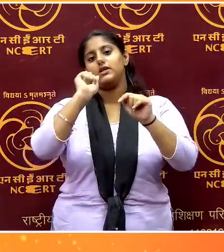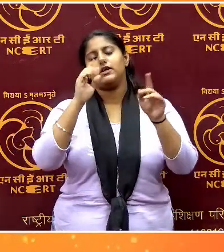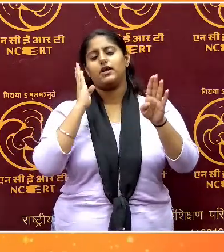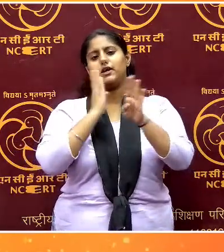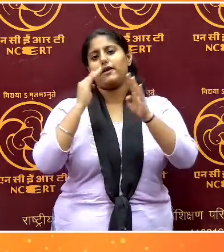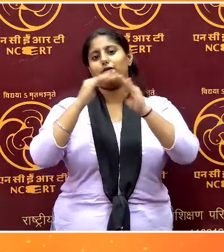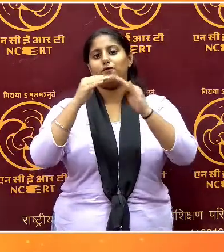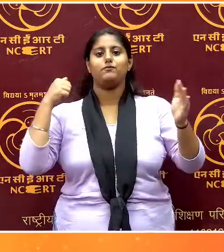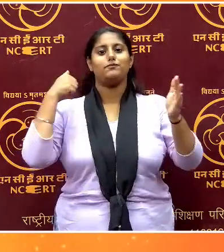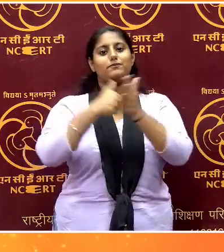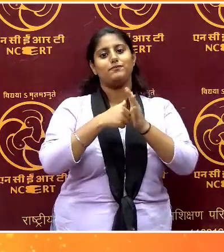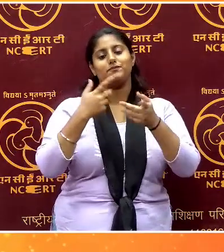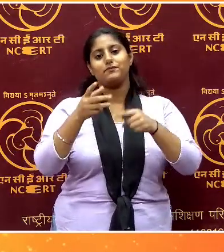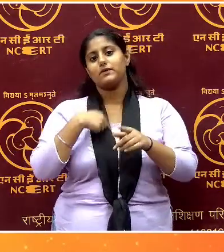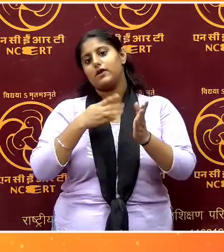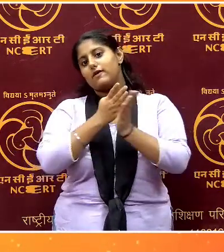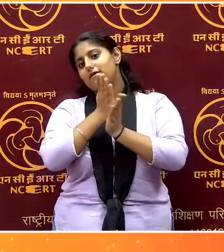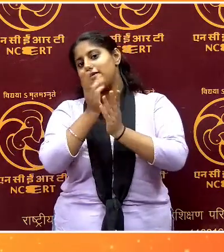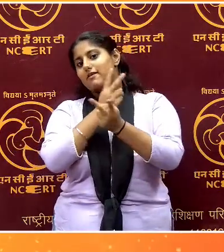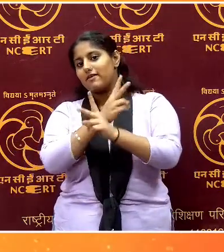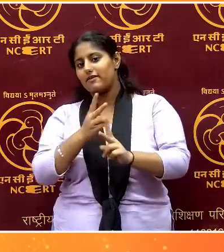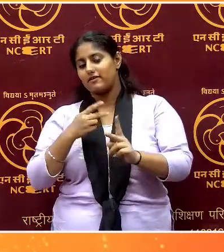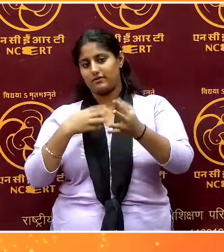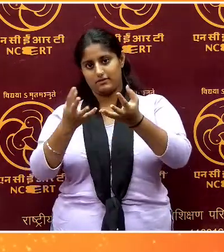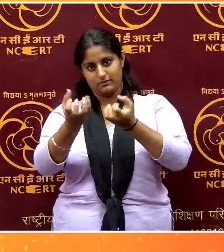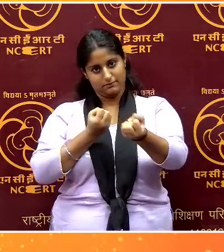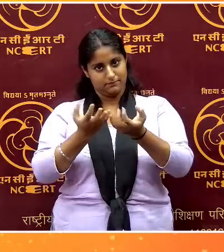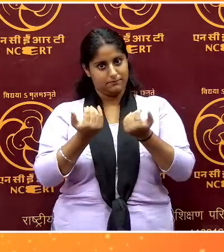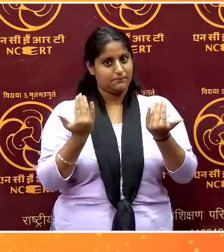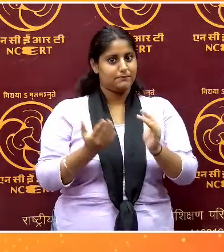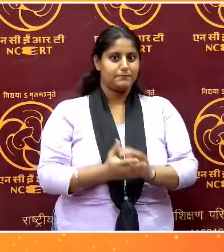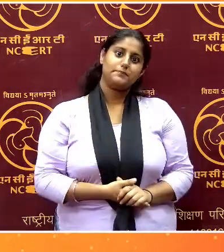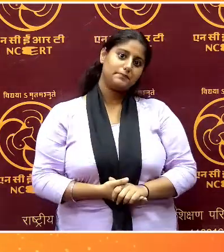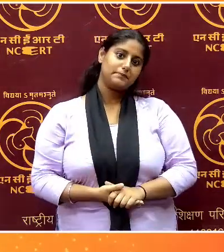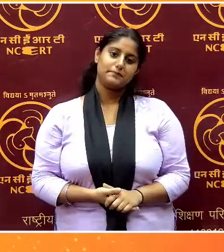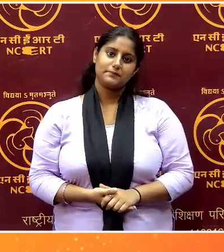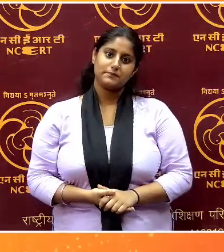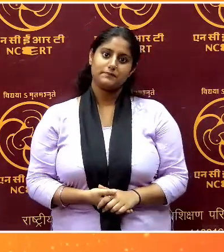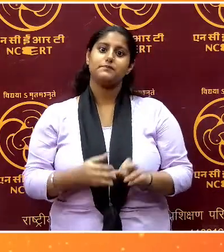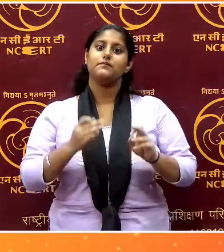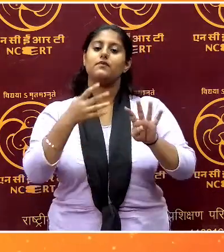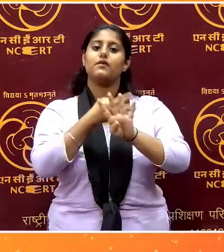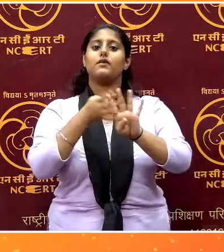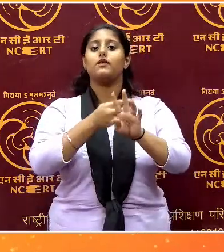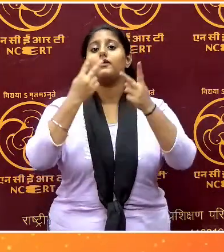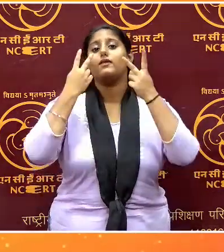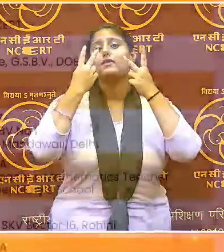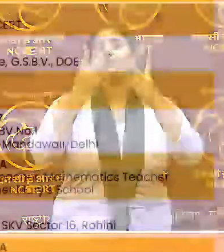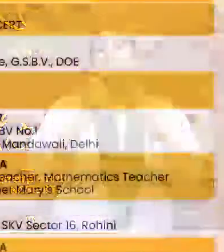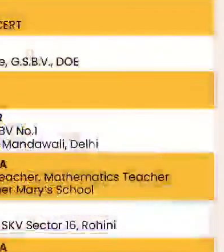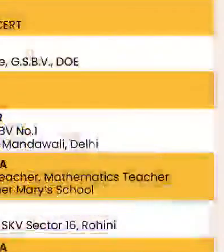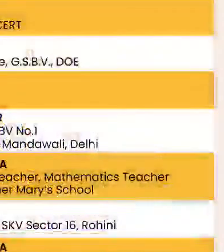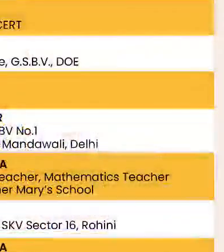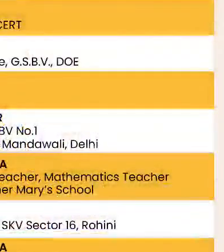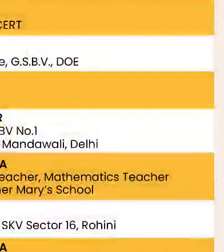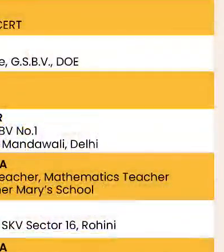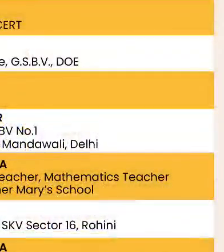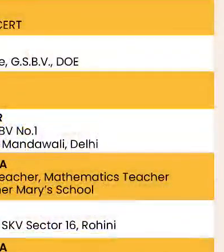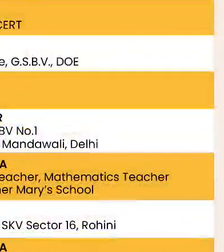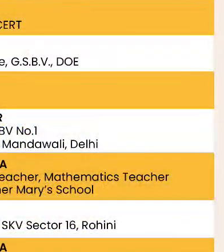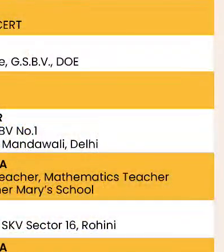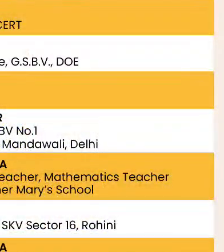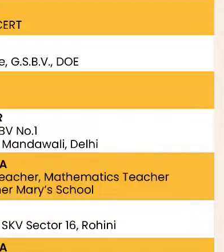जाएंगी आराम से. ये बहुत सारे मीडियम्स हैं जहाँ से आप NCERT की टेक्स्ट बुक्स मंगवा सकते हैं. आइए देखते हैं अन्य प्रसारित होने वाले सत्रों की एक